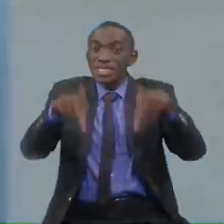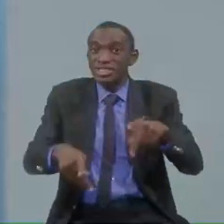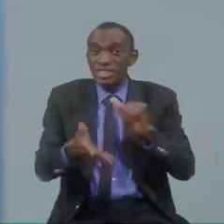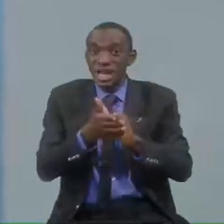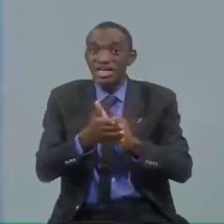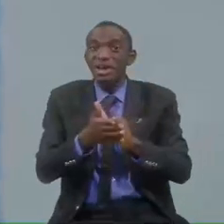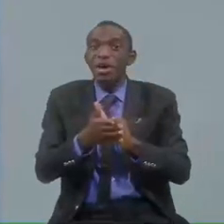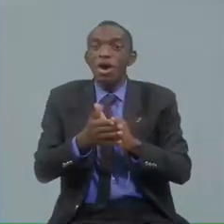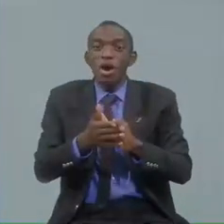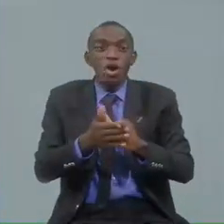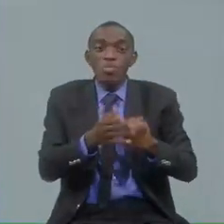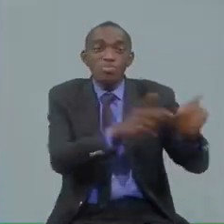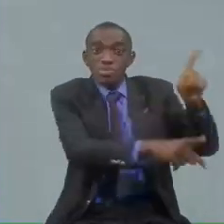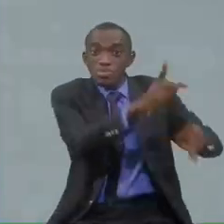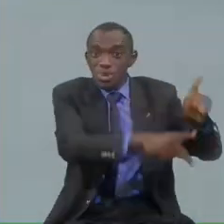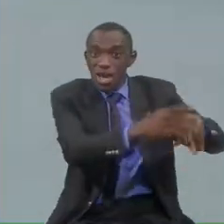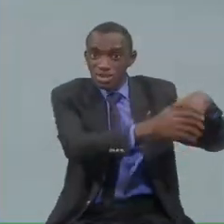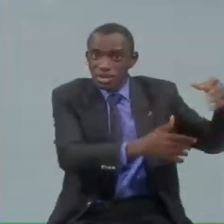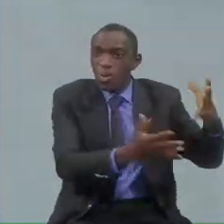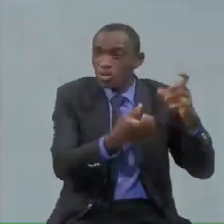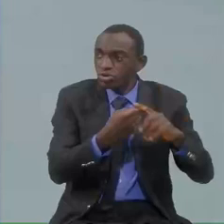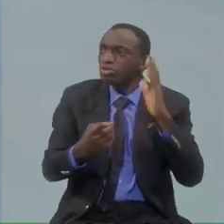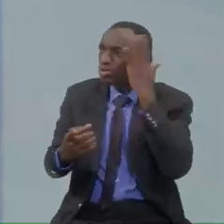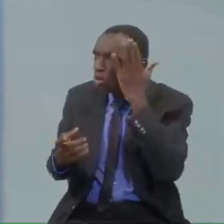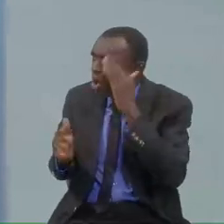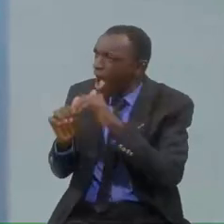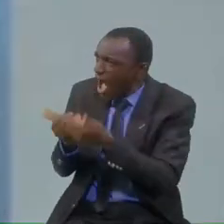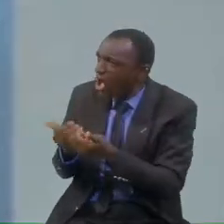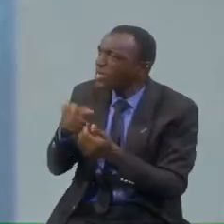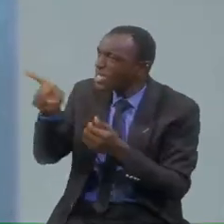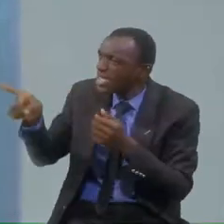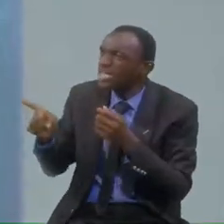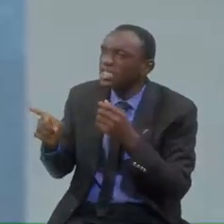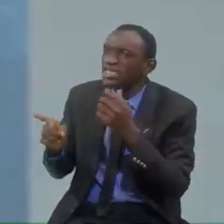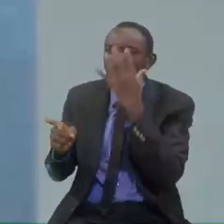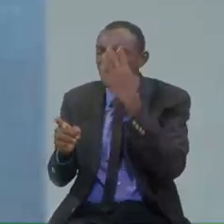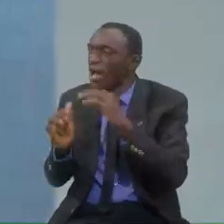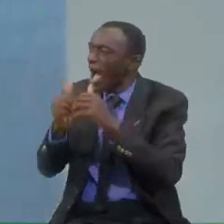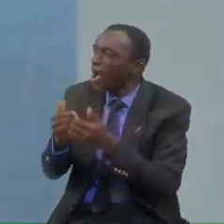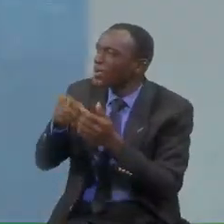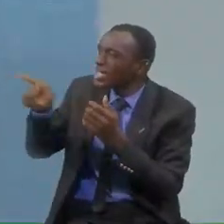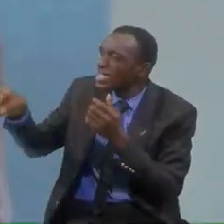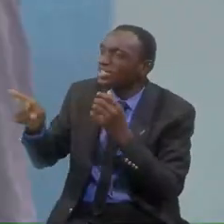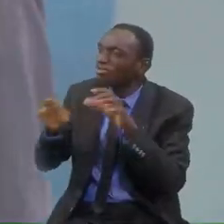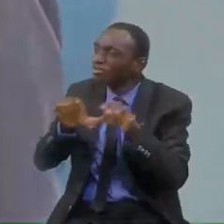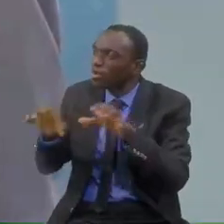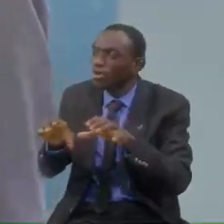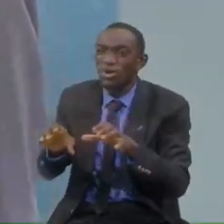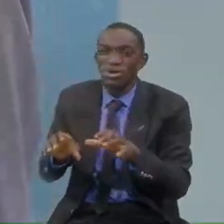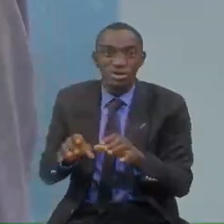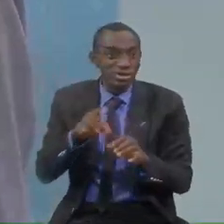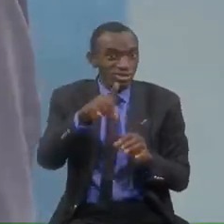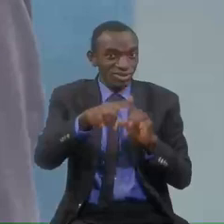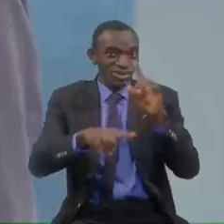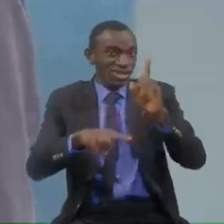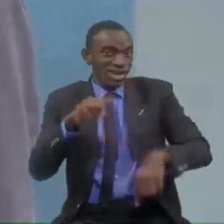d'important. Alors, les gens s'intéressent à trouver comment vit-il, qu'est-ce qu'il a fait. Vous ne pouvez plus encore